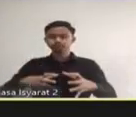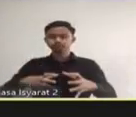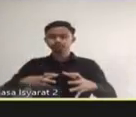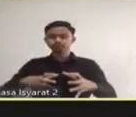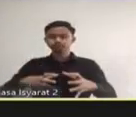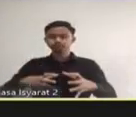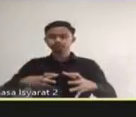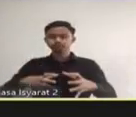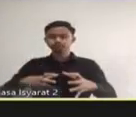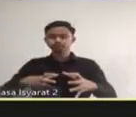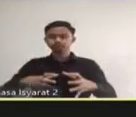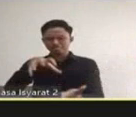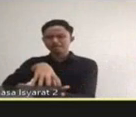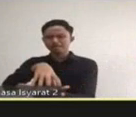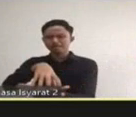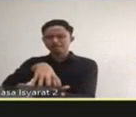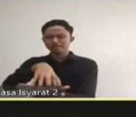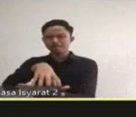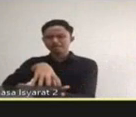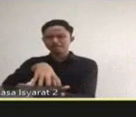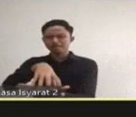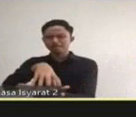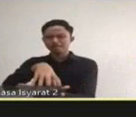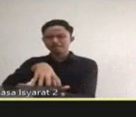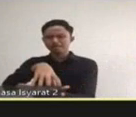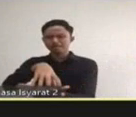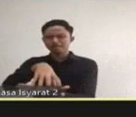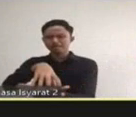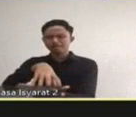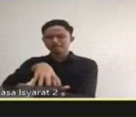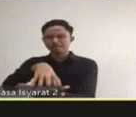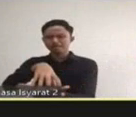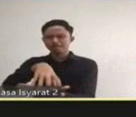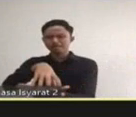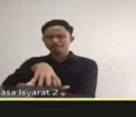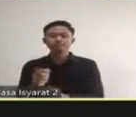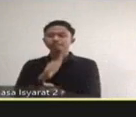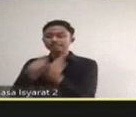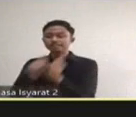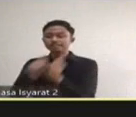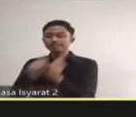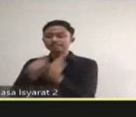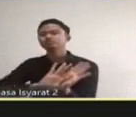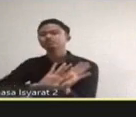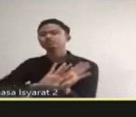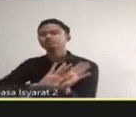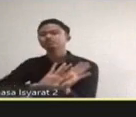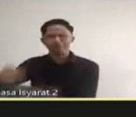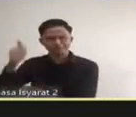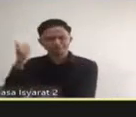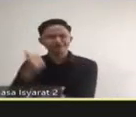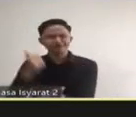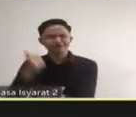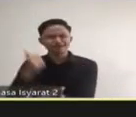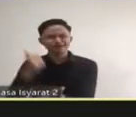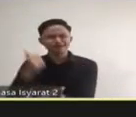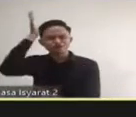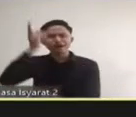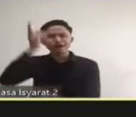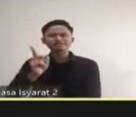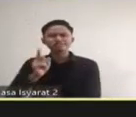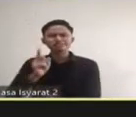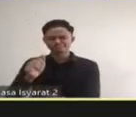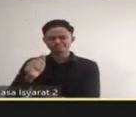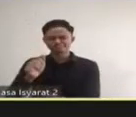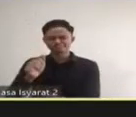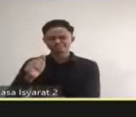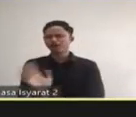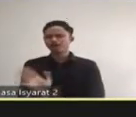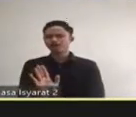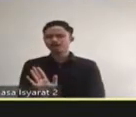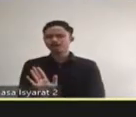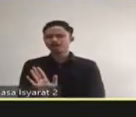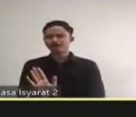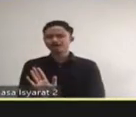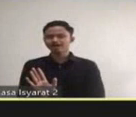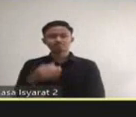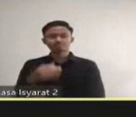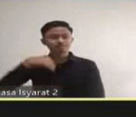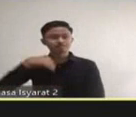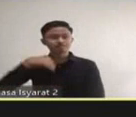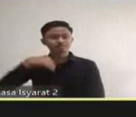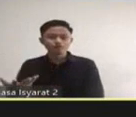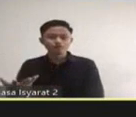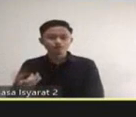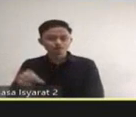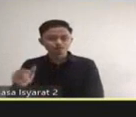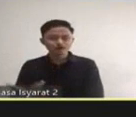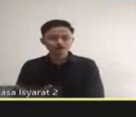diperiksa. Nah, maka akan jadi zona hijau, tapi kan tidak seperti itu. Jadi apakah data tadi mewakili populasi? Kemudian beberapa